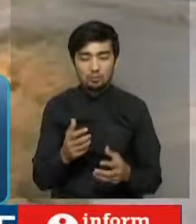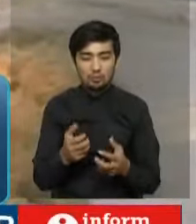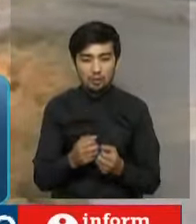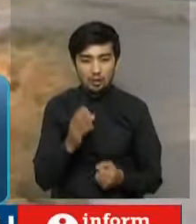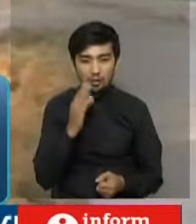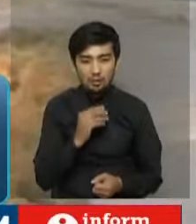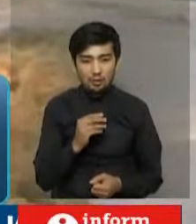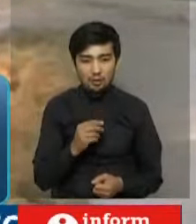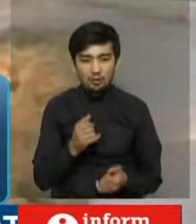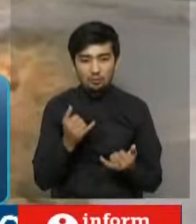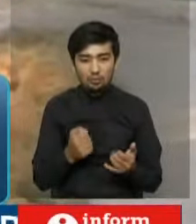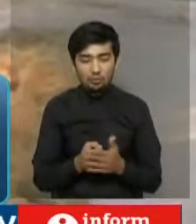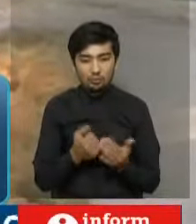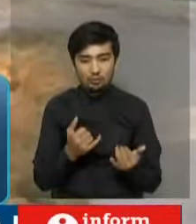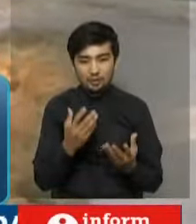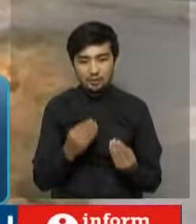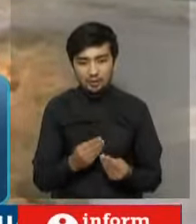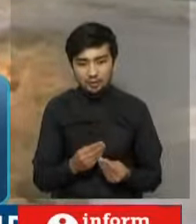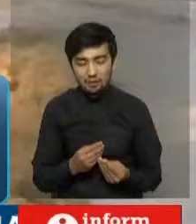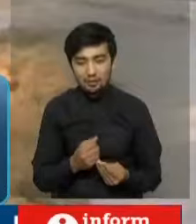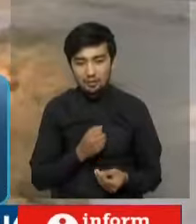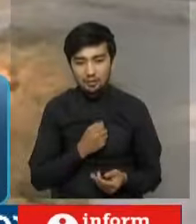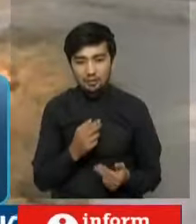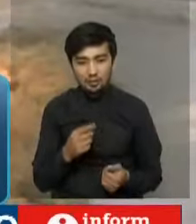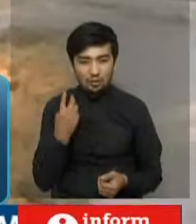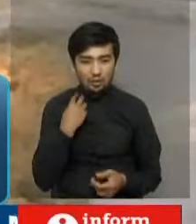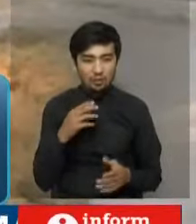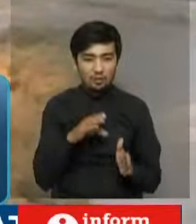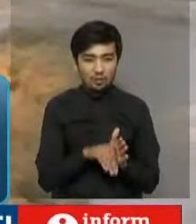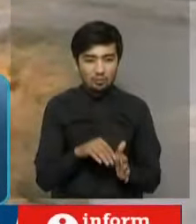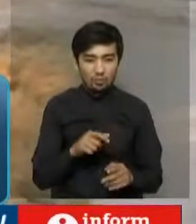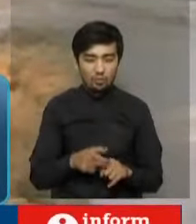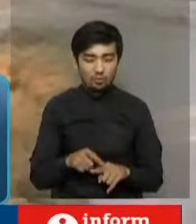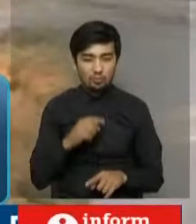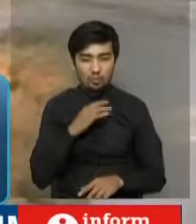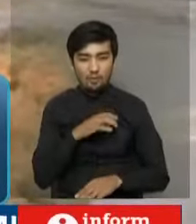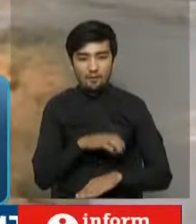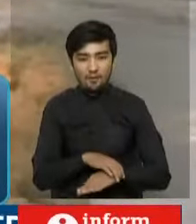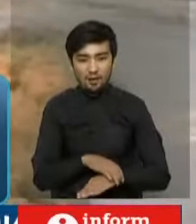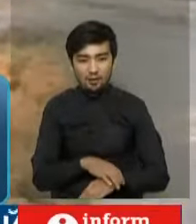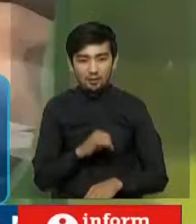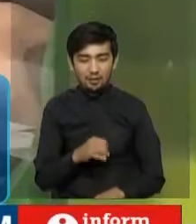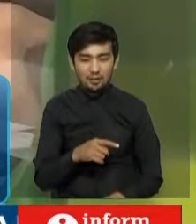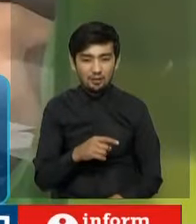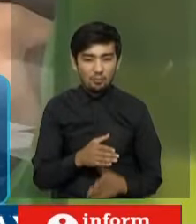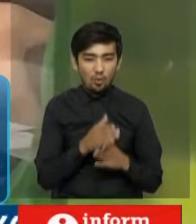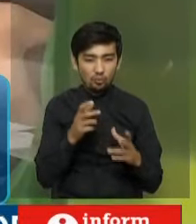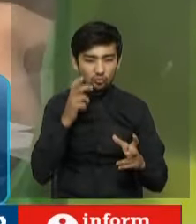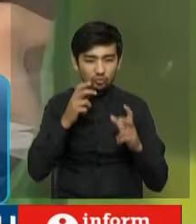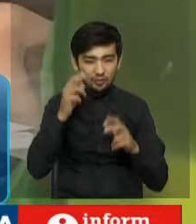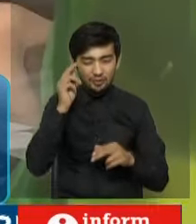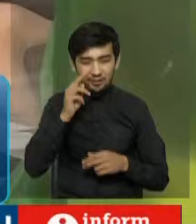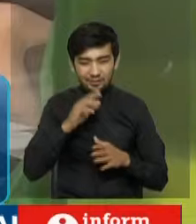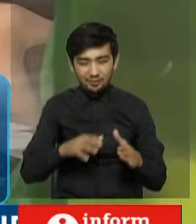данный займ. И на сегодняшний день, к сожалению, среди должников имеется очень много фактов, что есть именно студенты, да. Для